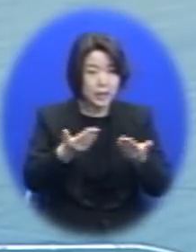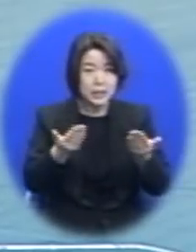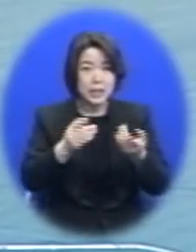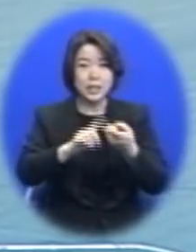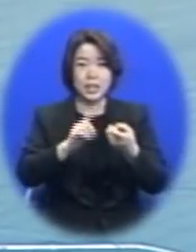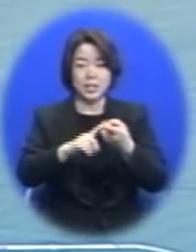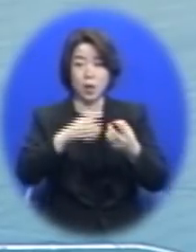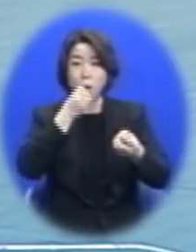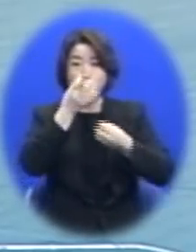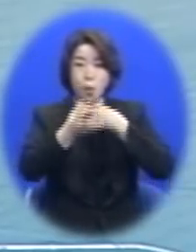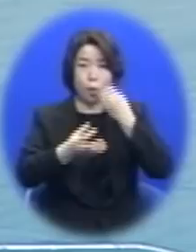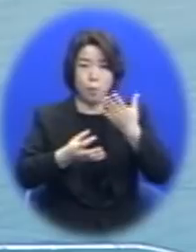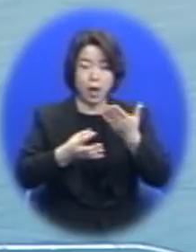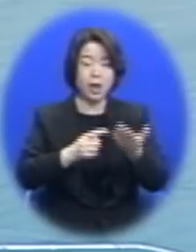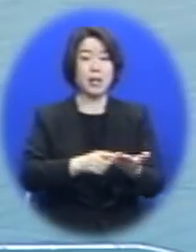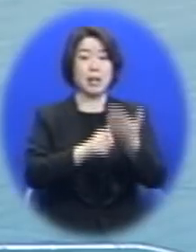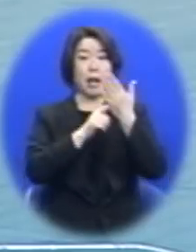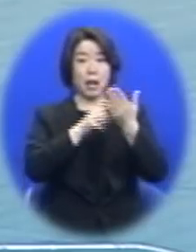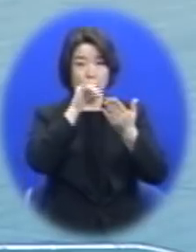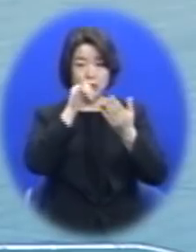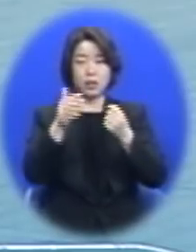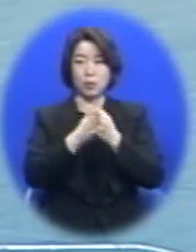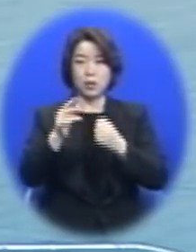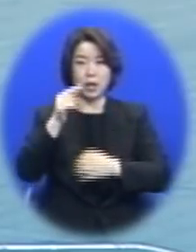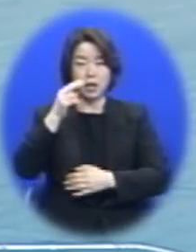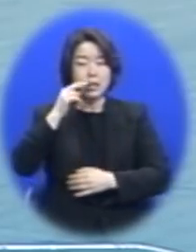고백까지 도 나올 정도니까